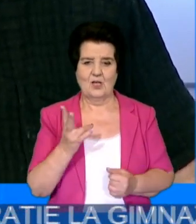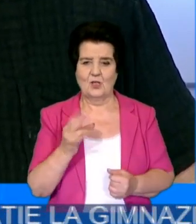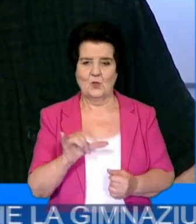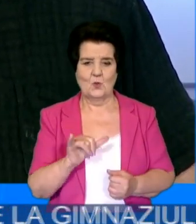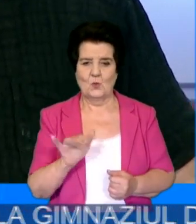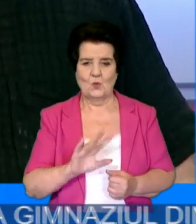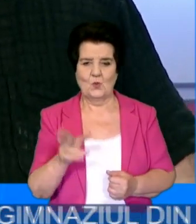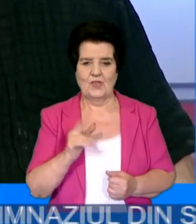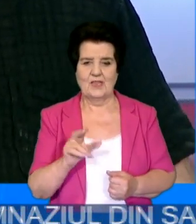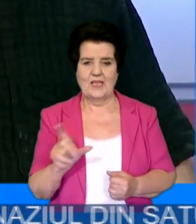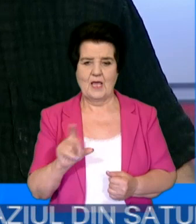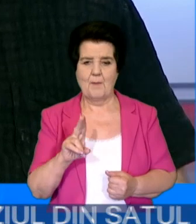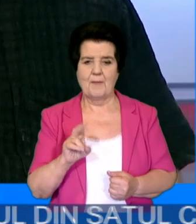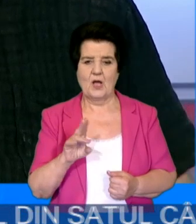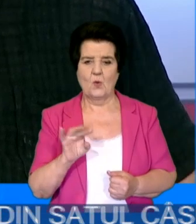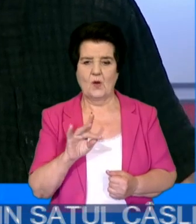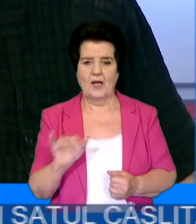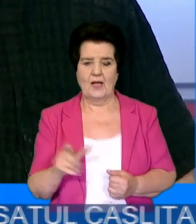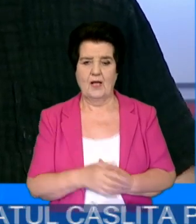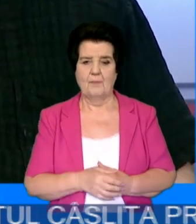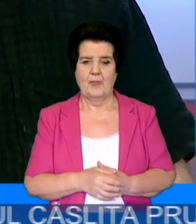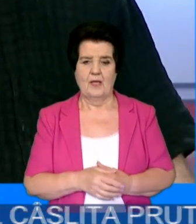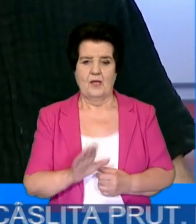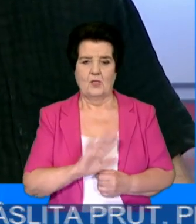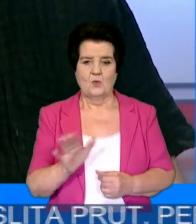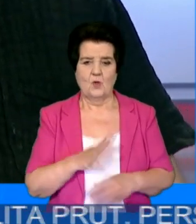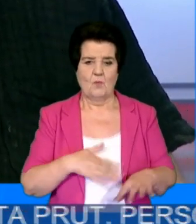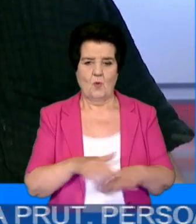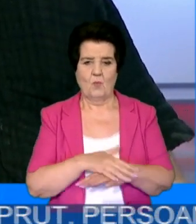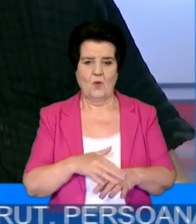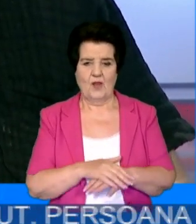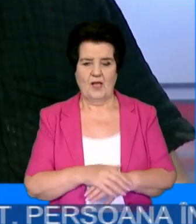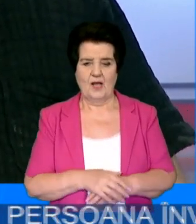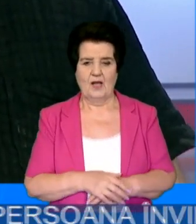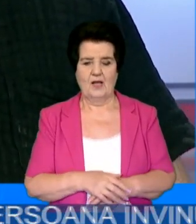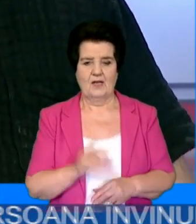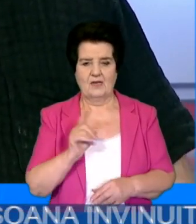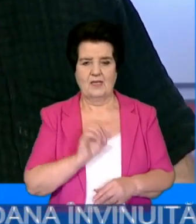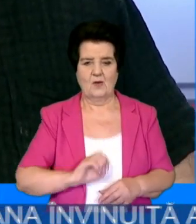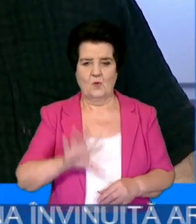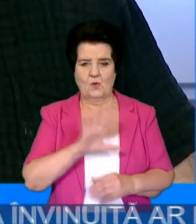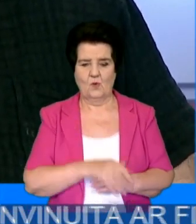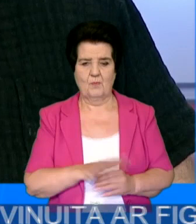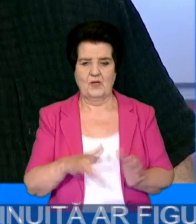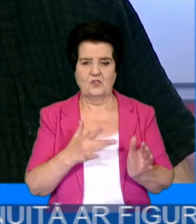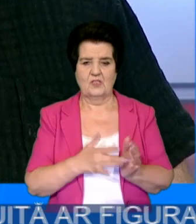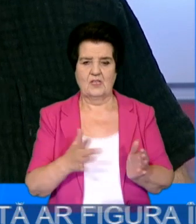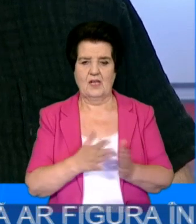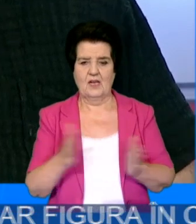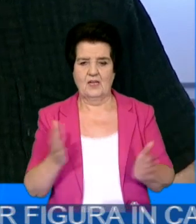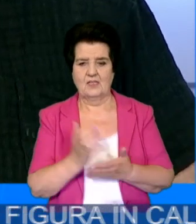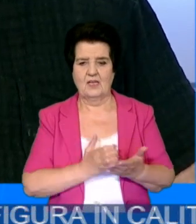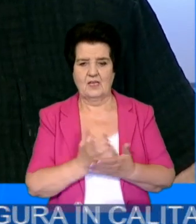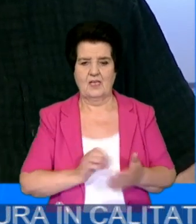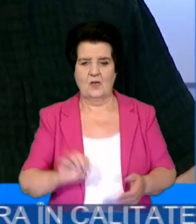păcură. Păcura este un combustibil nu prea popular, în special în vestul Europei. Majoritatea centralelor de rezervă